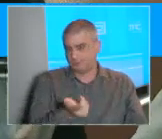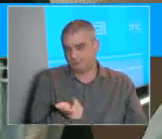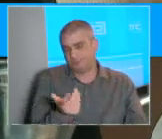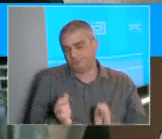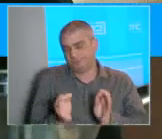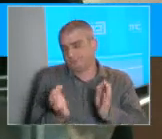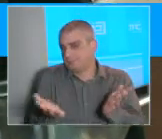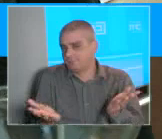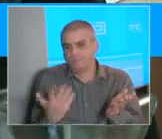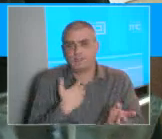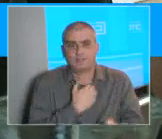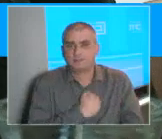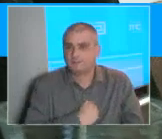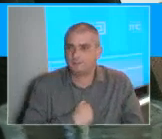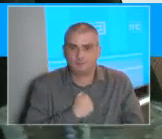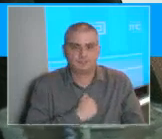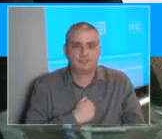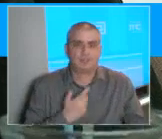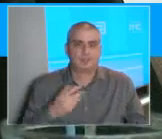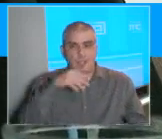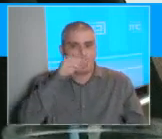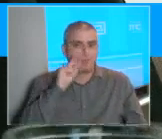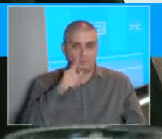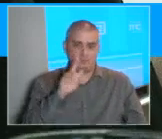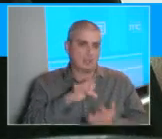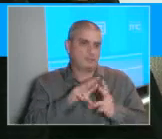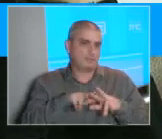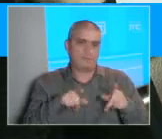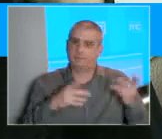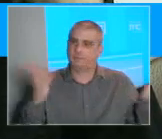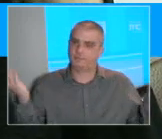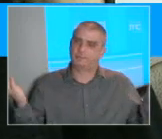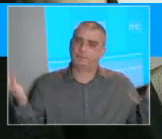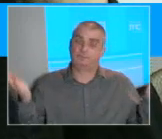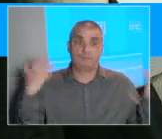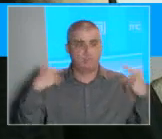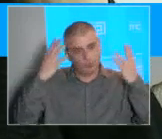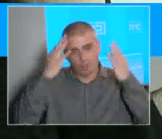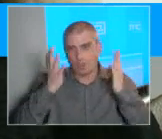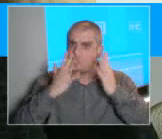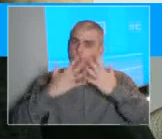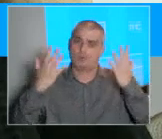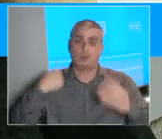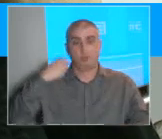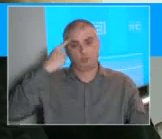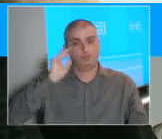מסמוס, אני מצטערת שאמיר פרץ נמצא במקום הזה, יש לי אליו הערכה מאוד גדולה. אני חושבת שיש רגעים